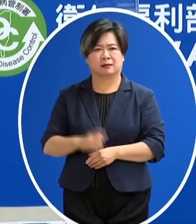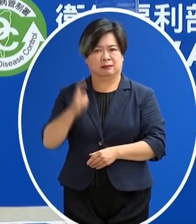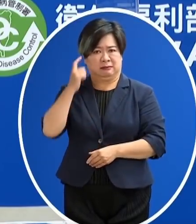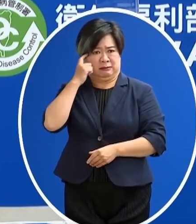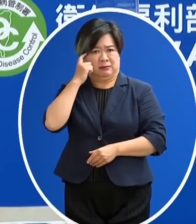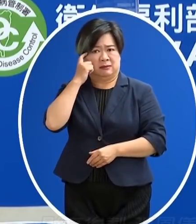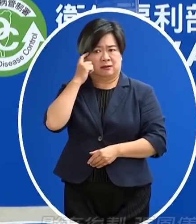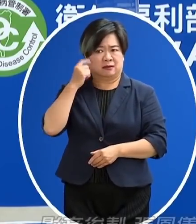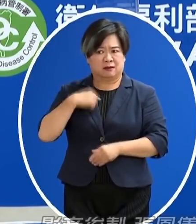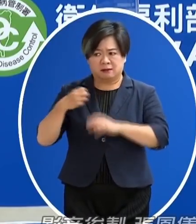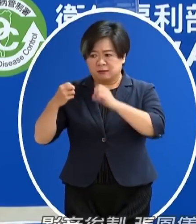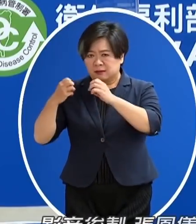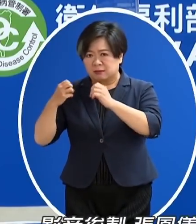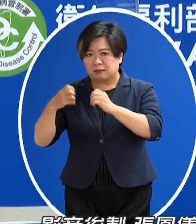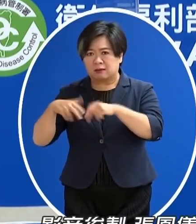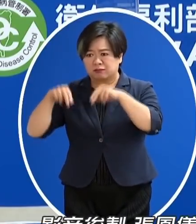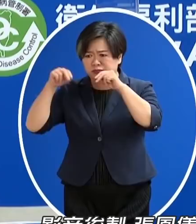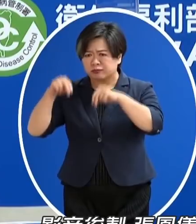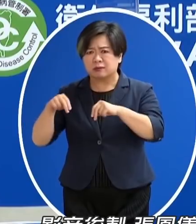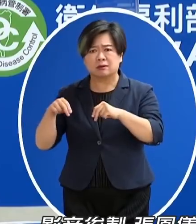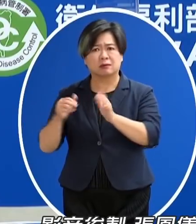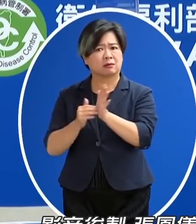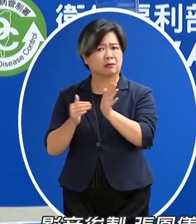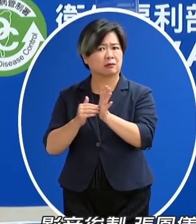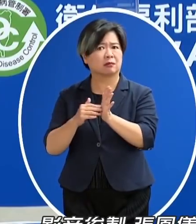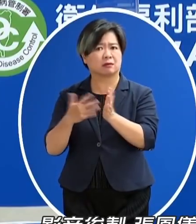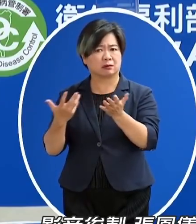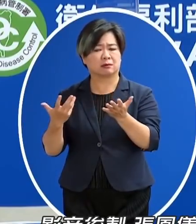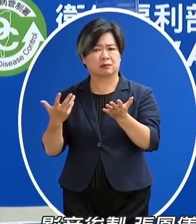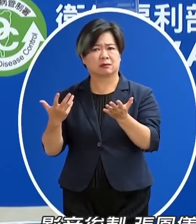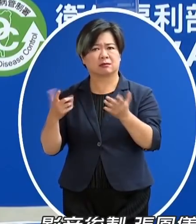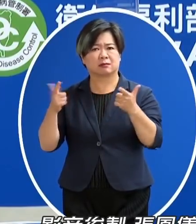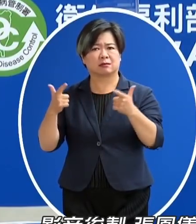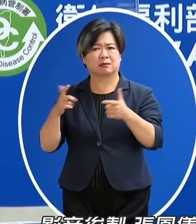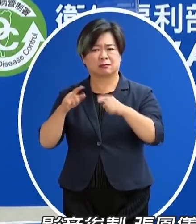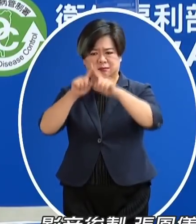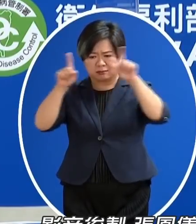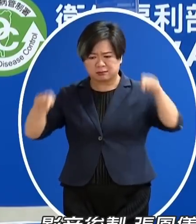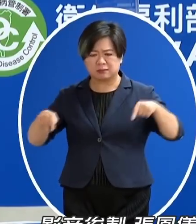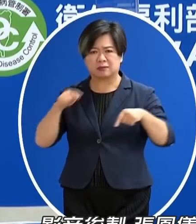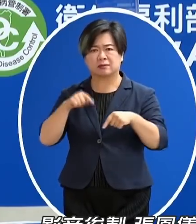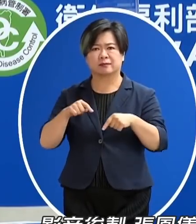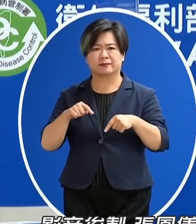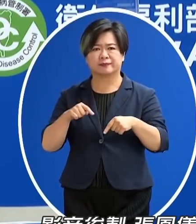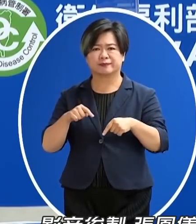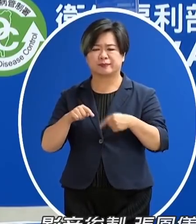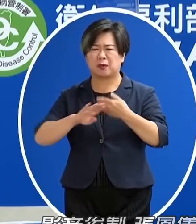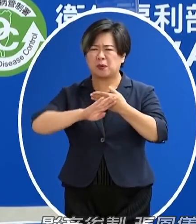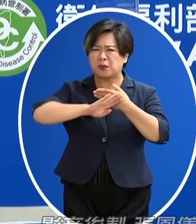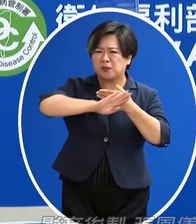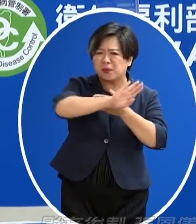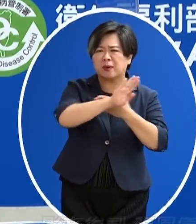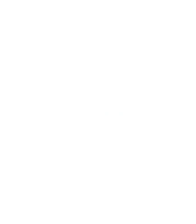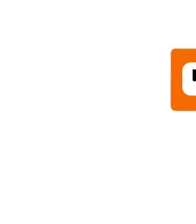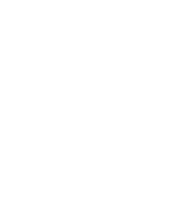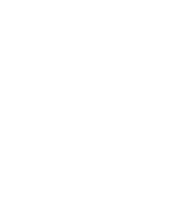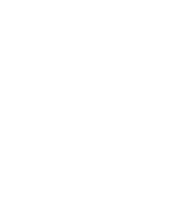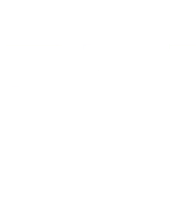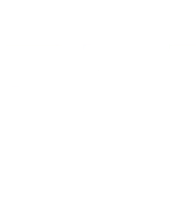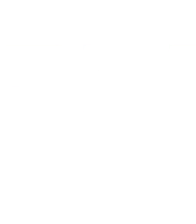方在谈里面，就这合约已经确定的，不是因为合约内的问题，而是合约外的问题。